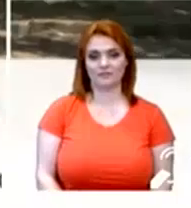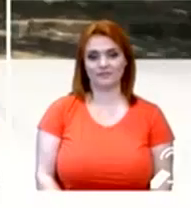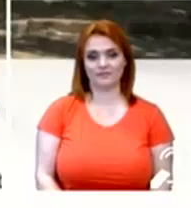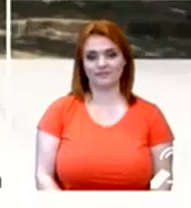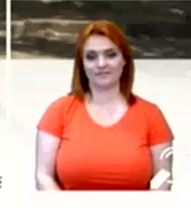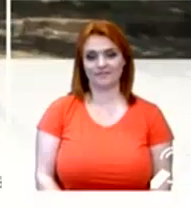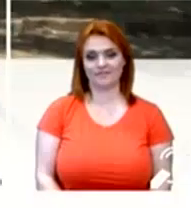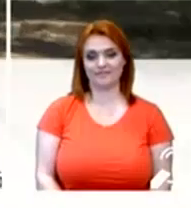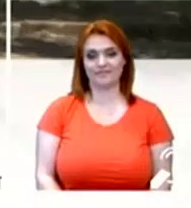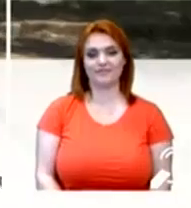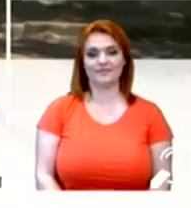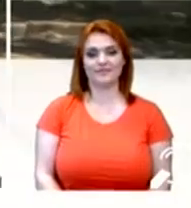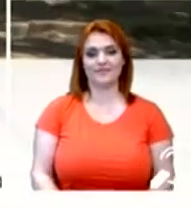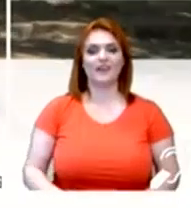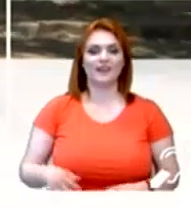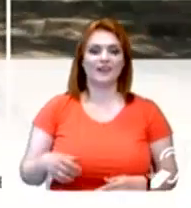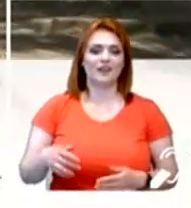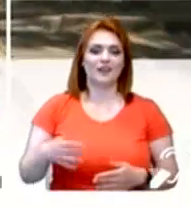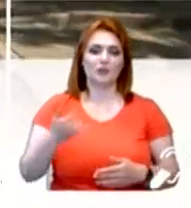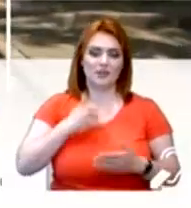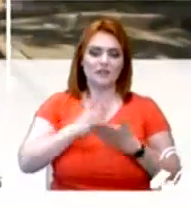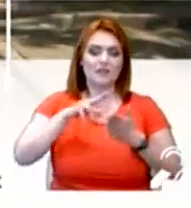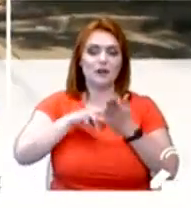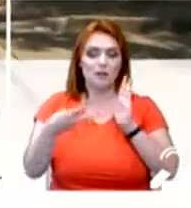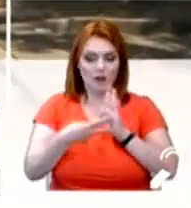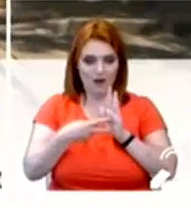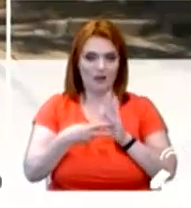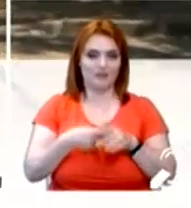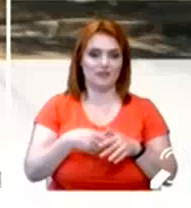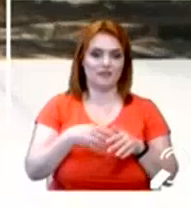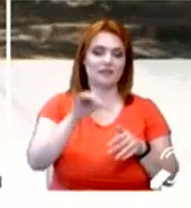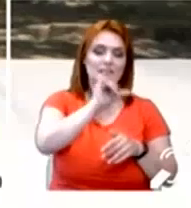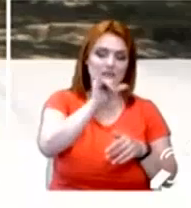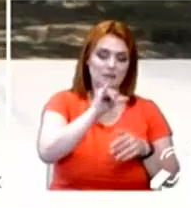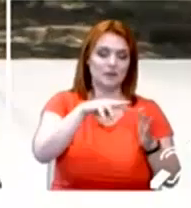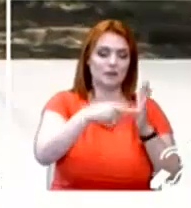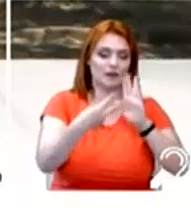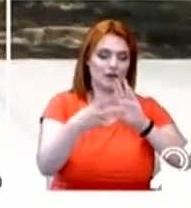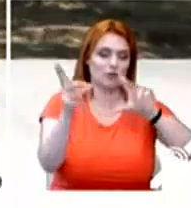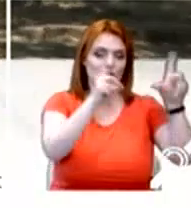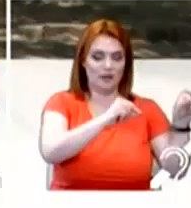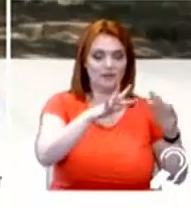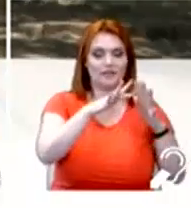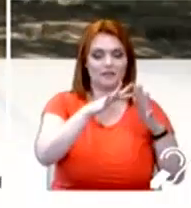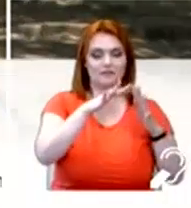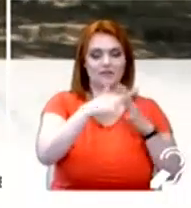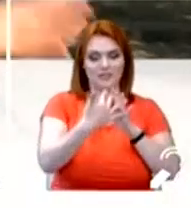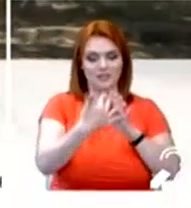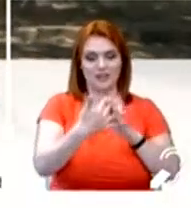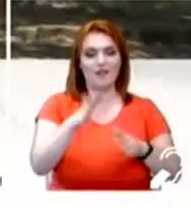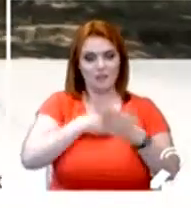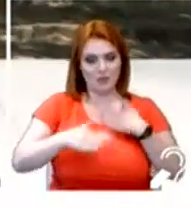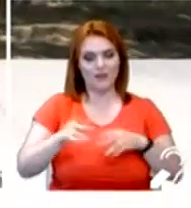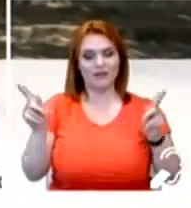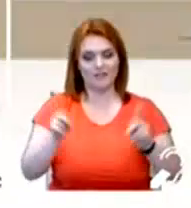Nu ieșim din oraș pentru că am mai făcut câteva programări. Sâmbătă, de fapt, mergem la țară. Vă bucurați de o mini-vacanță?